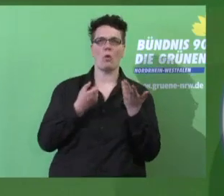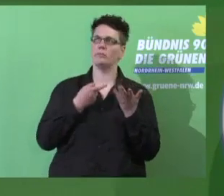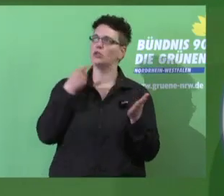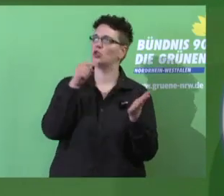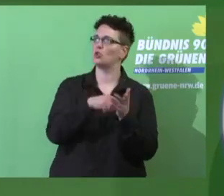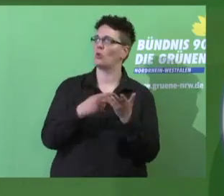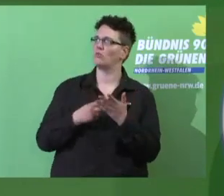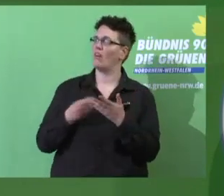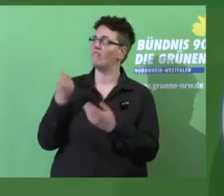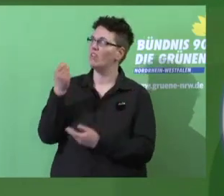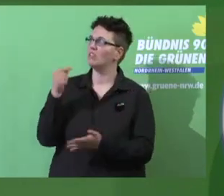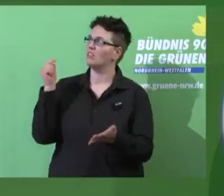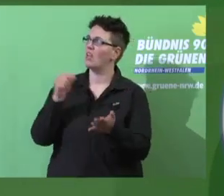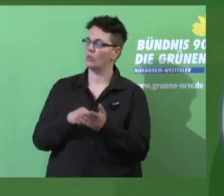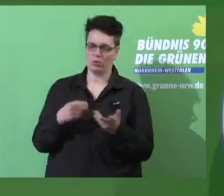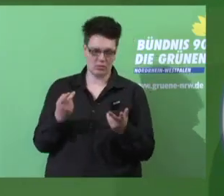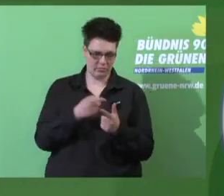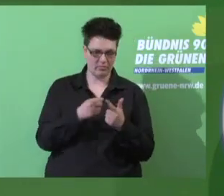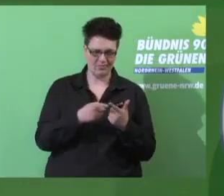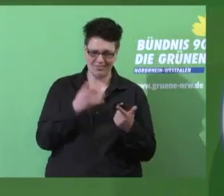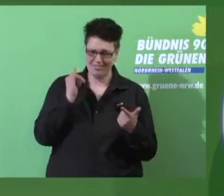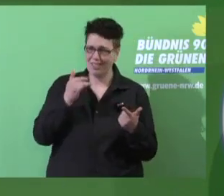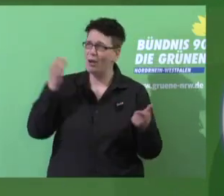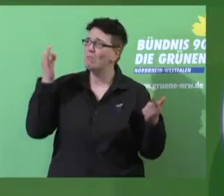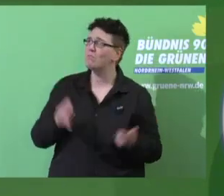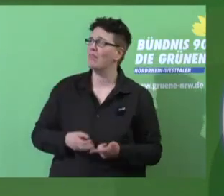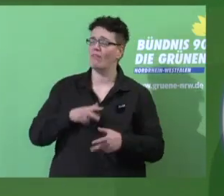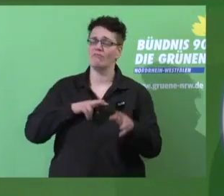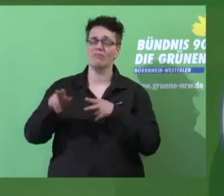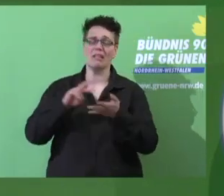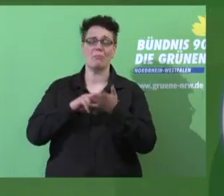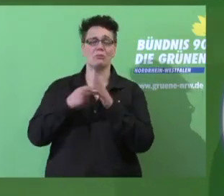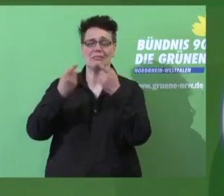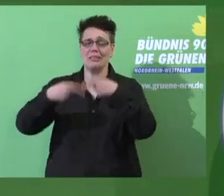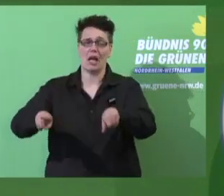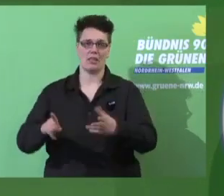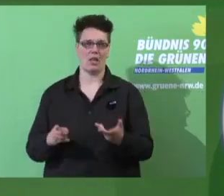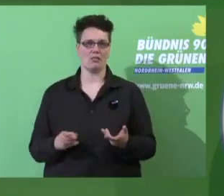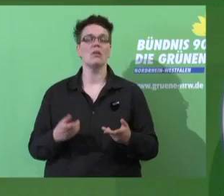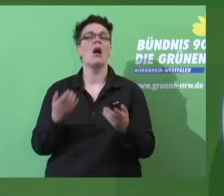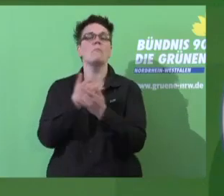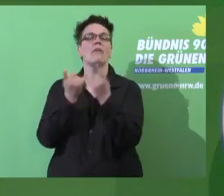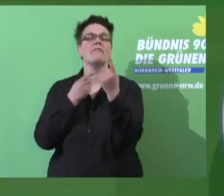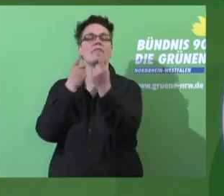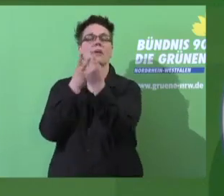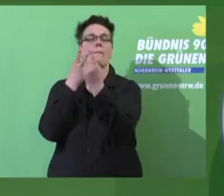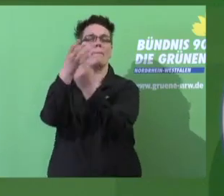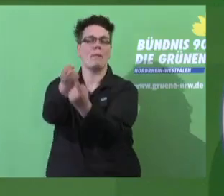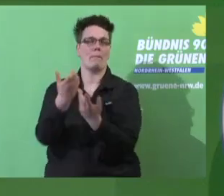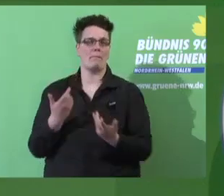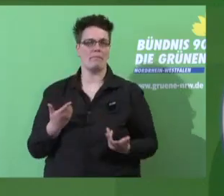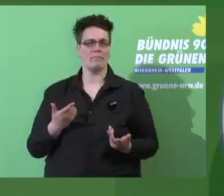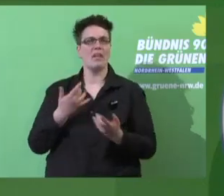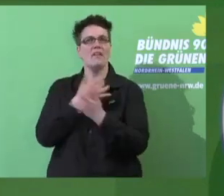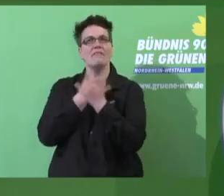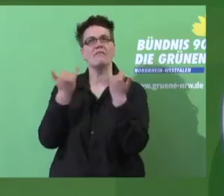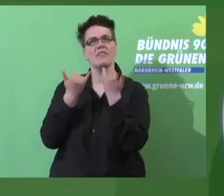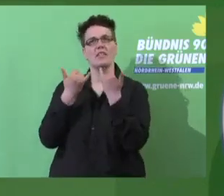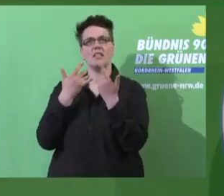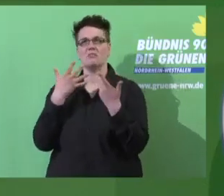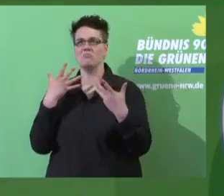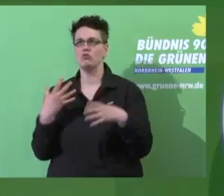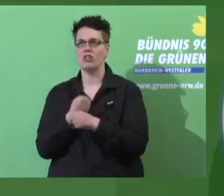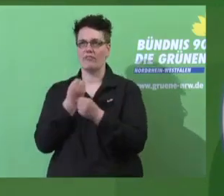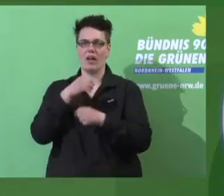anderen Verkehrspolitik kommen. Und wie wollen wir das erreichen? Wie wollen wir das erreichen, dass wir wirklich Mobilität für alle durchsetzen? Eine ganz,